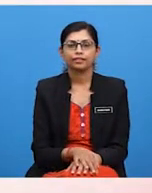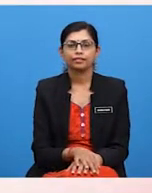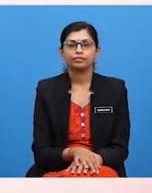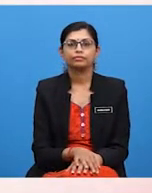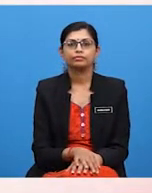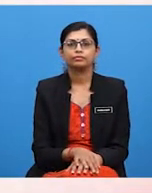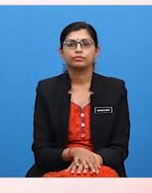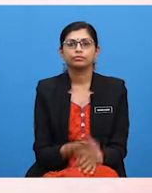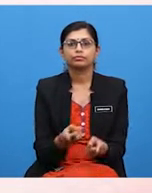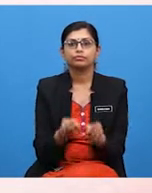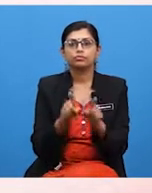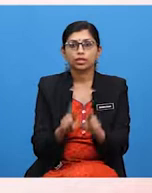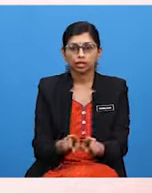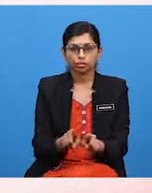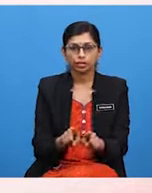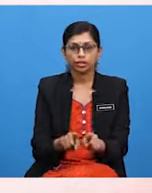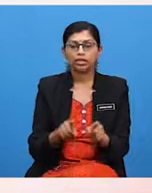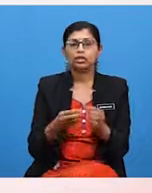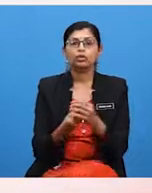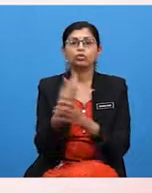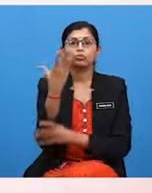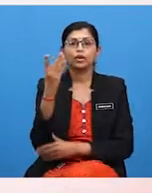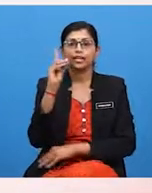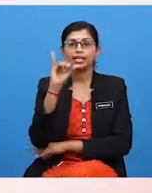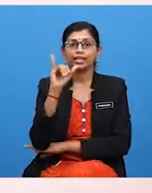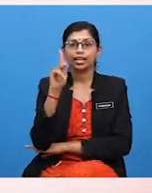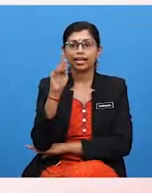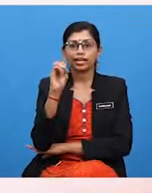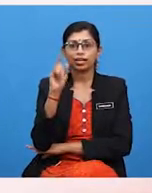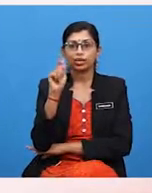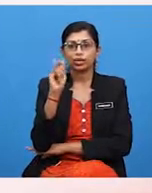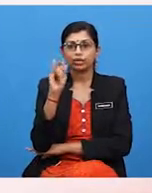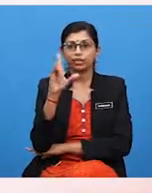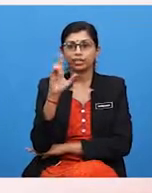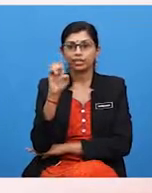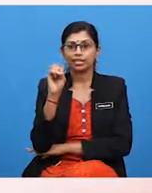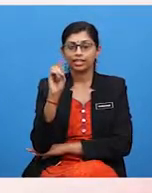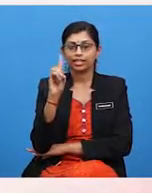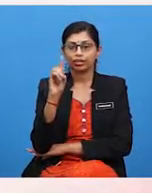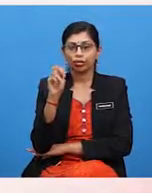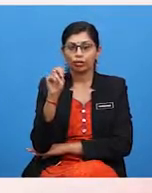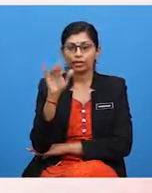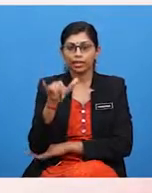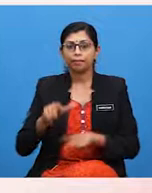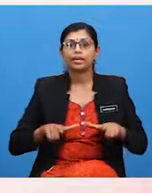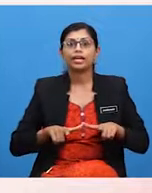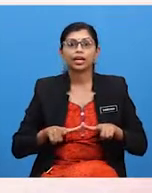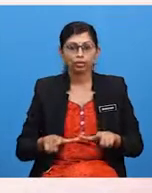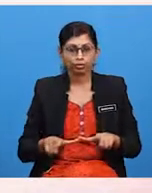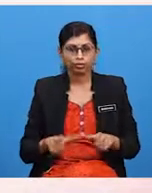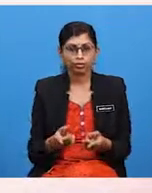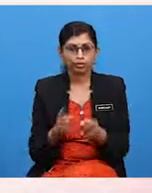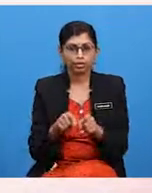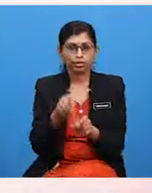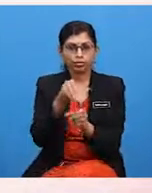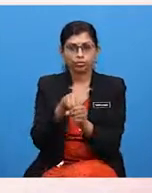Pertumbuhan sekunder hanya berlaku pada tumbuhan dikotiledon yang berkayu. Pertumbuhan